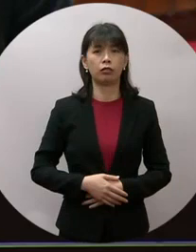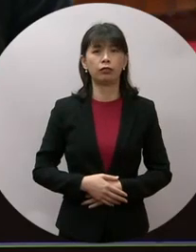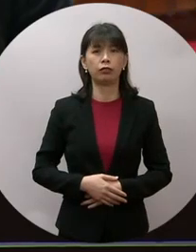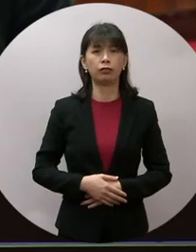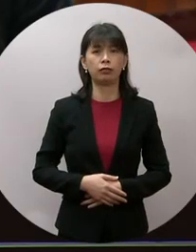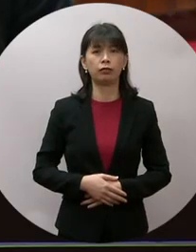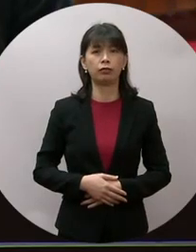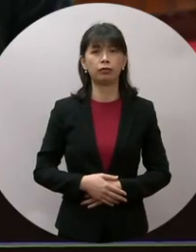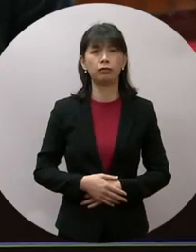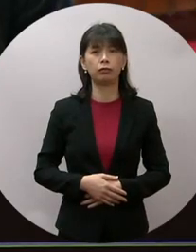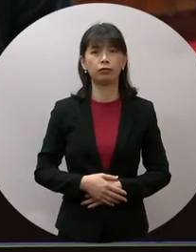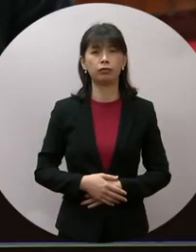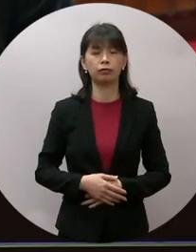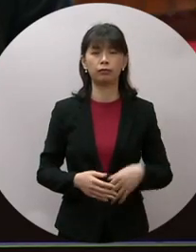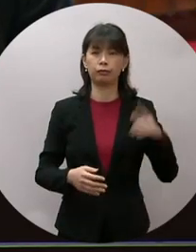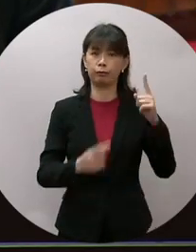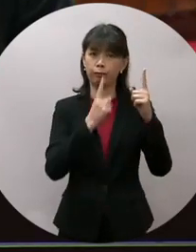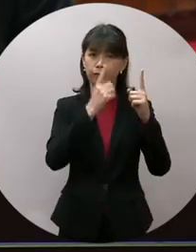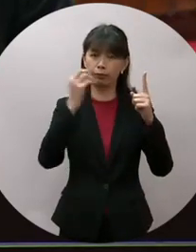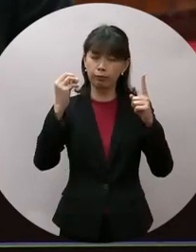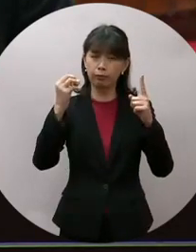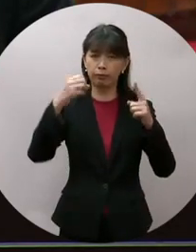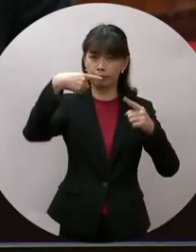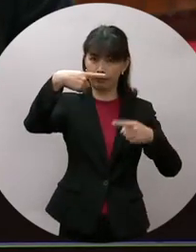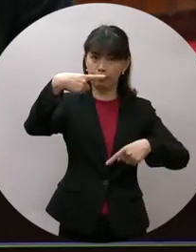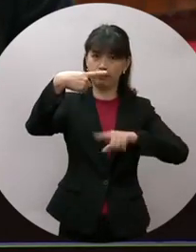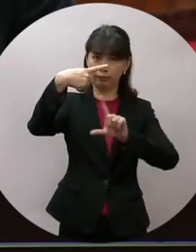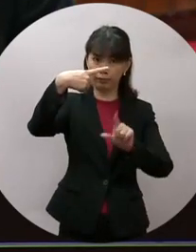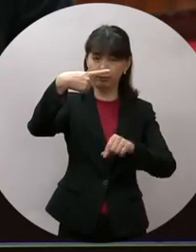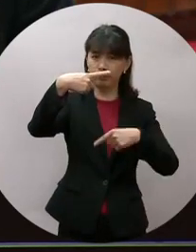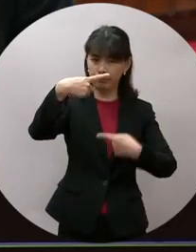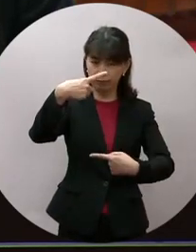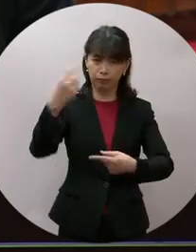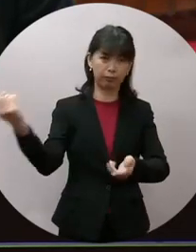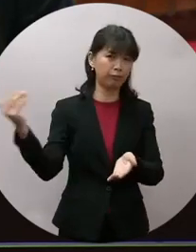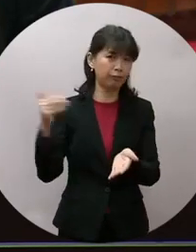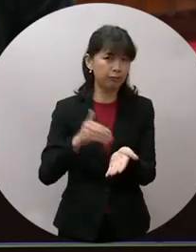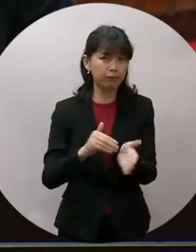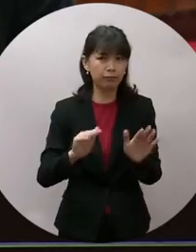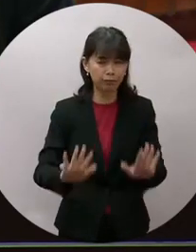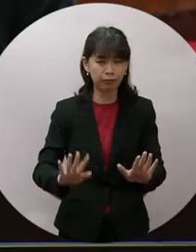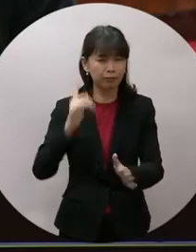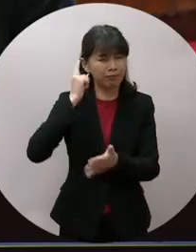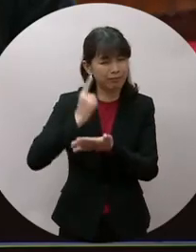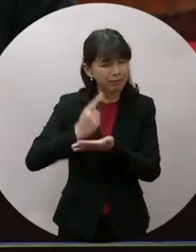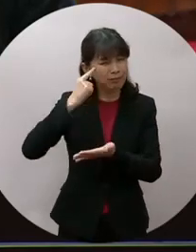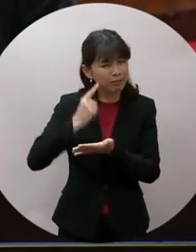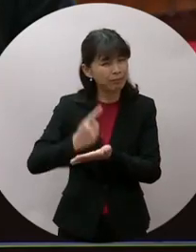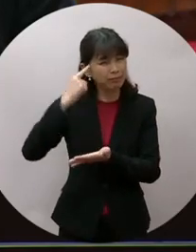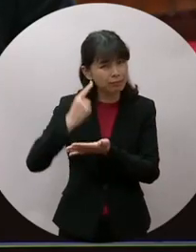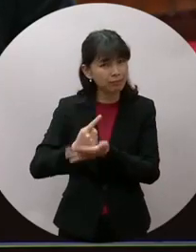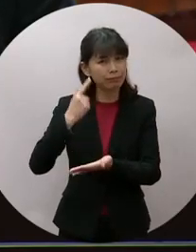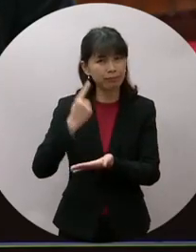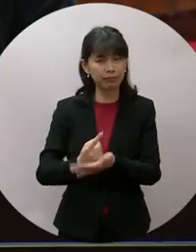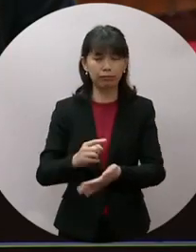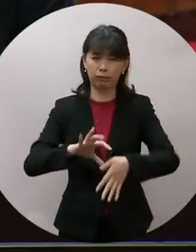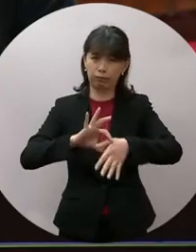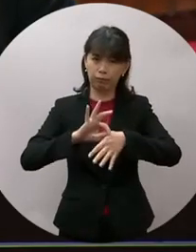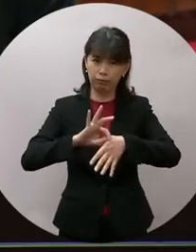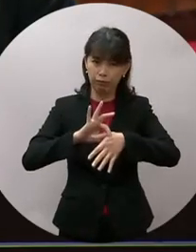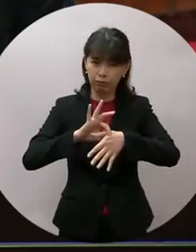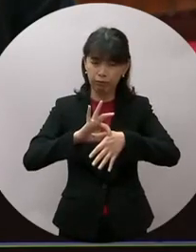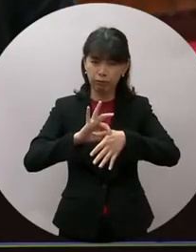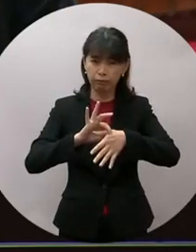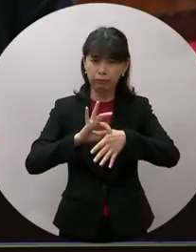到我们从110年的1月1号一直到今天，每天都会透过肉品仪表